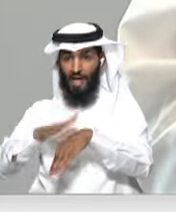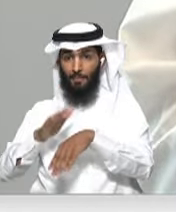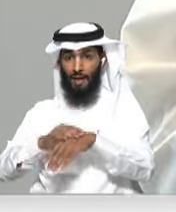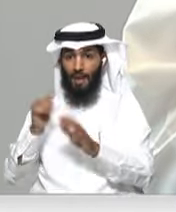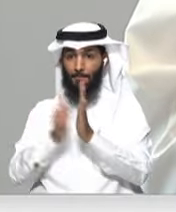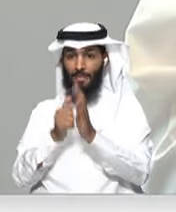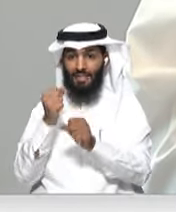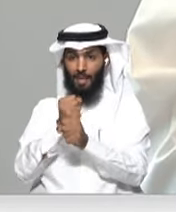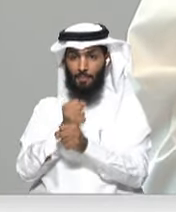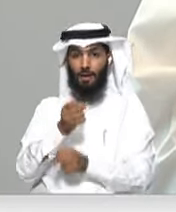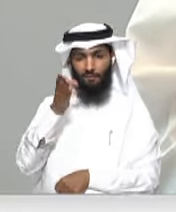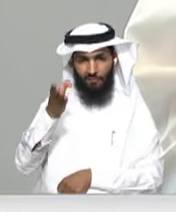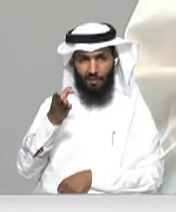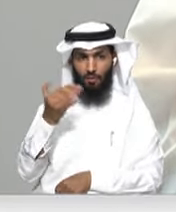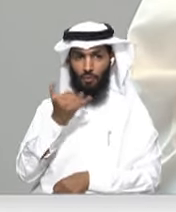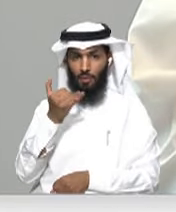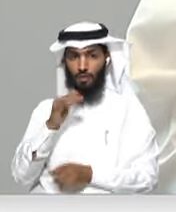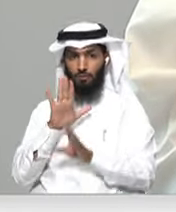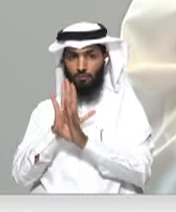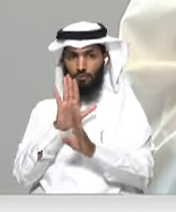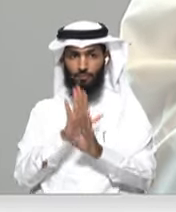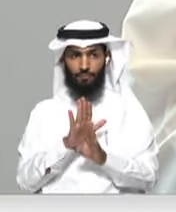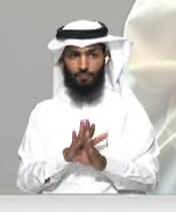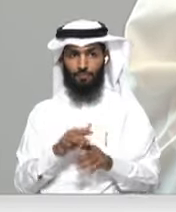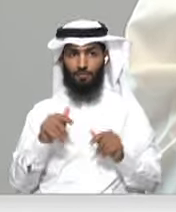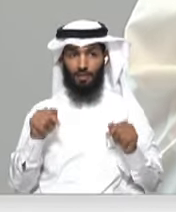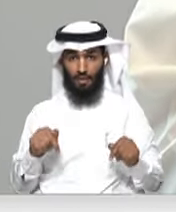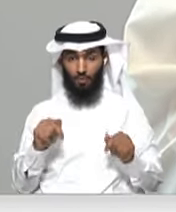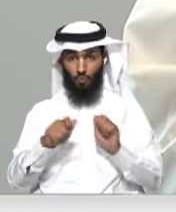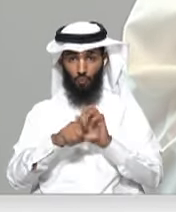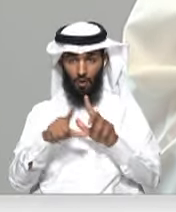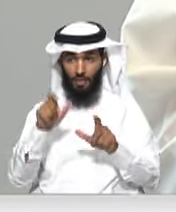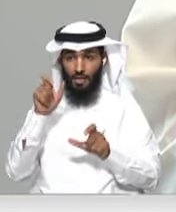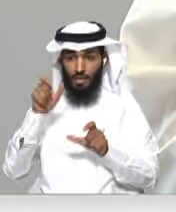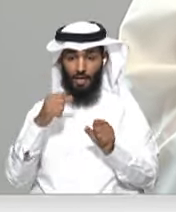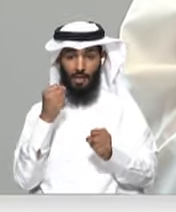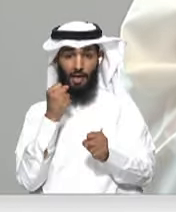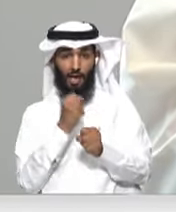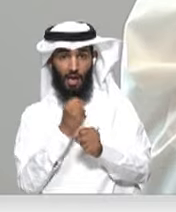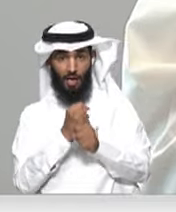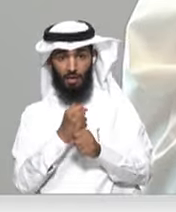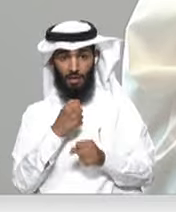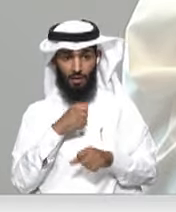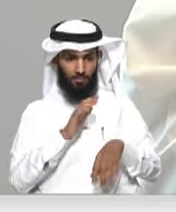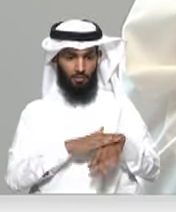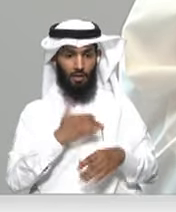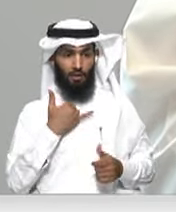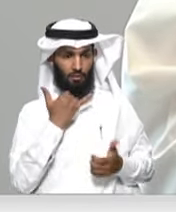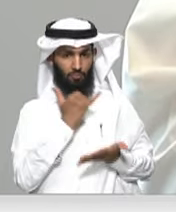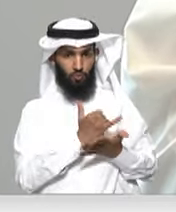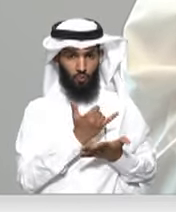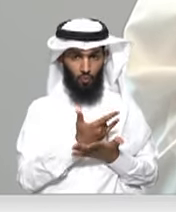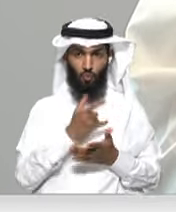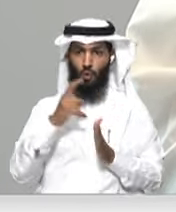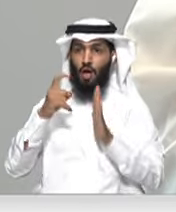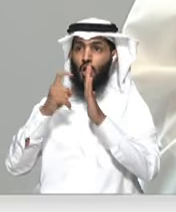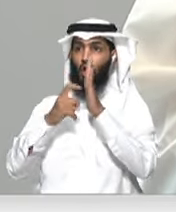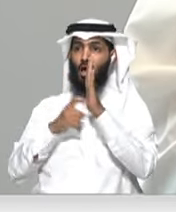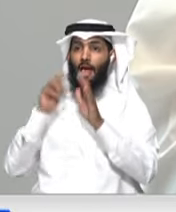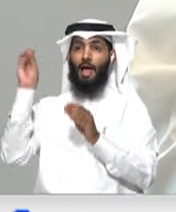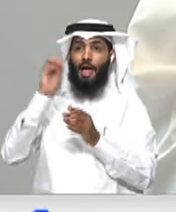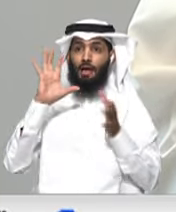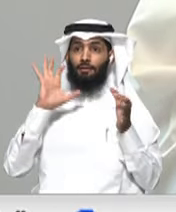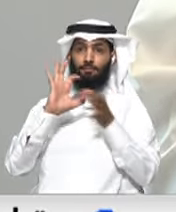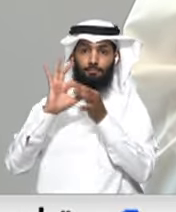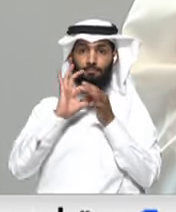خطوات استباقية لتذليل العقبات وحل المشكلات بين صاحب العمل والعمالة وفق أطر قانونية تساهم برفع التصنيف